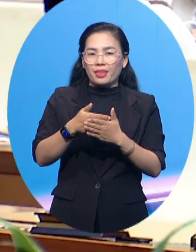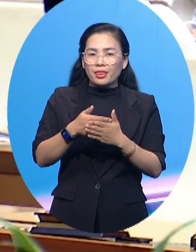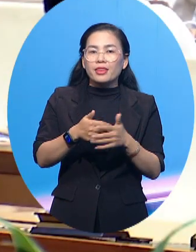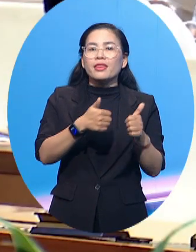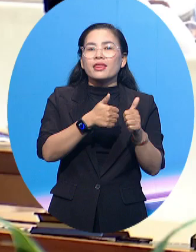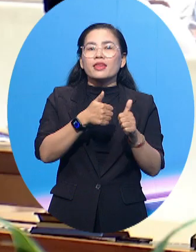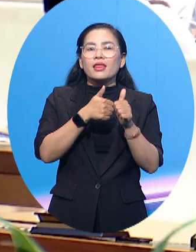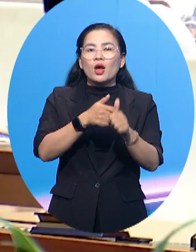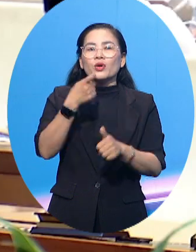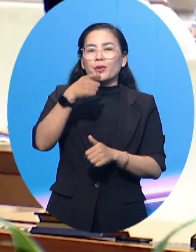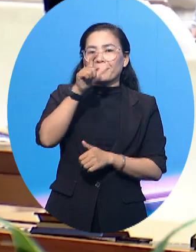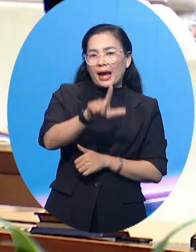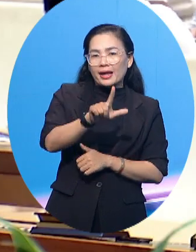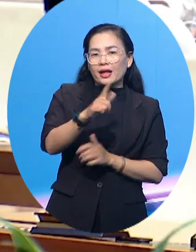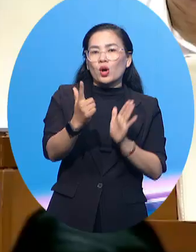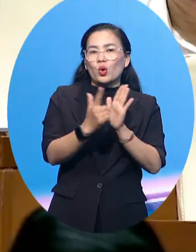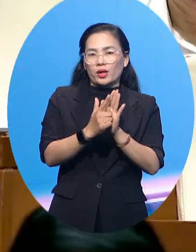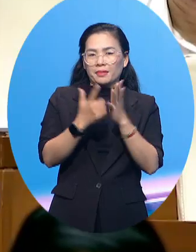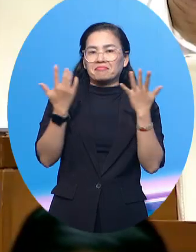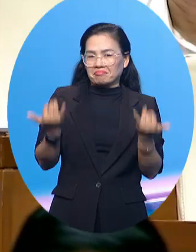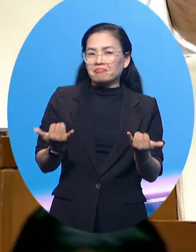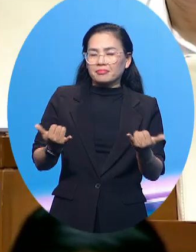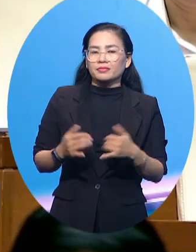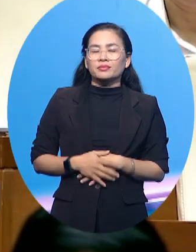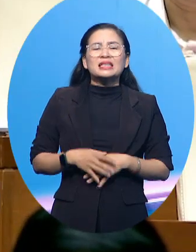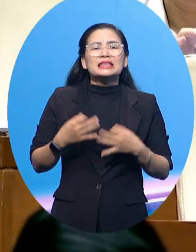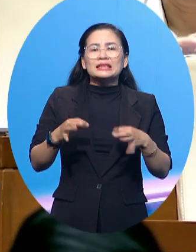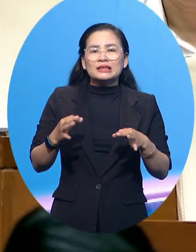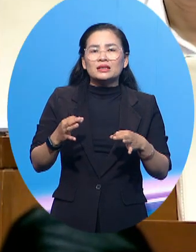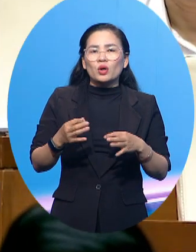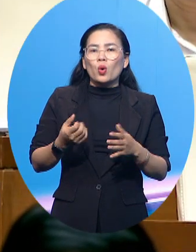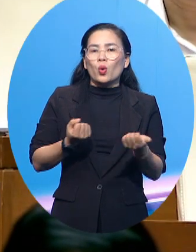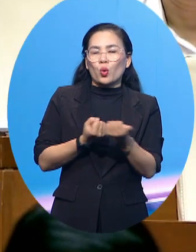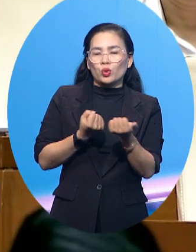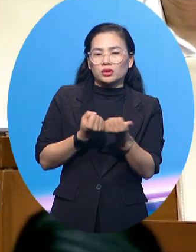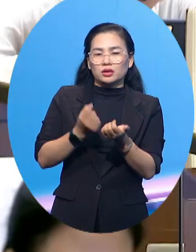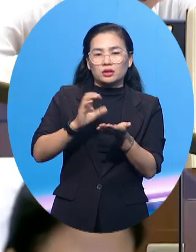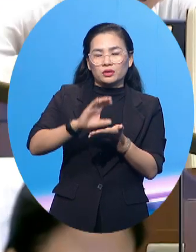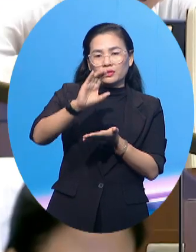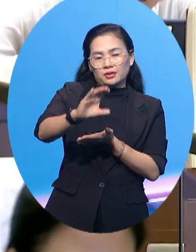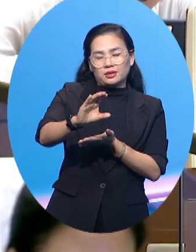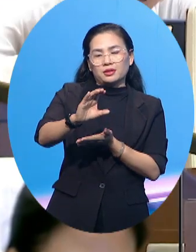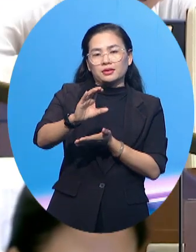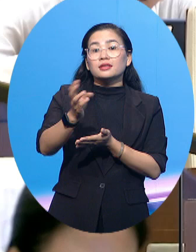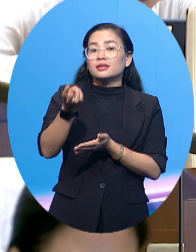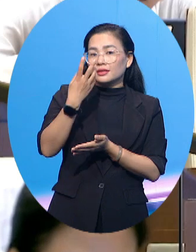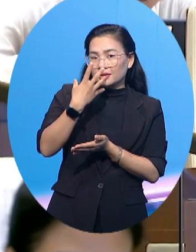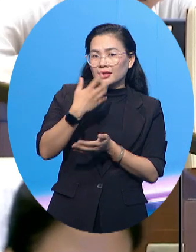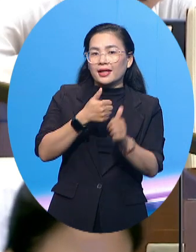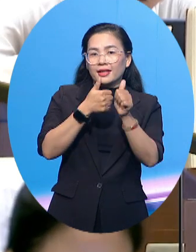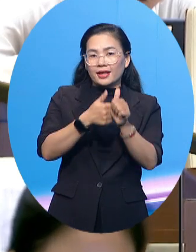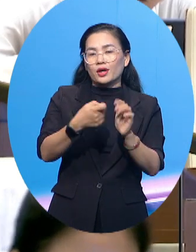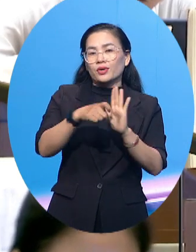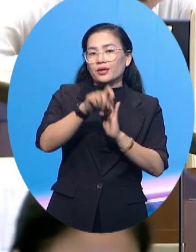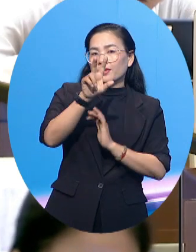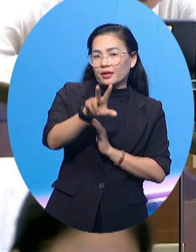để quy định các chính sách chung của nhà nước về dược quy định chính sách u đãi h tr đầu tư trong phát triển công nghiệp dược tại điều tá sửa đổi cò